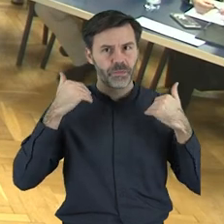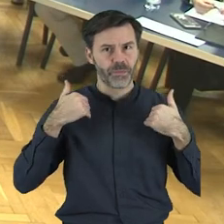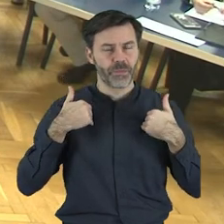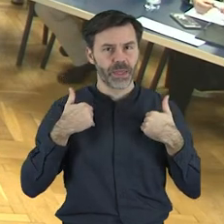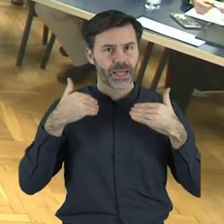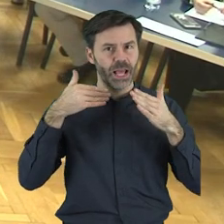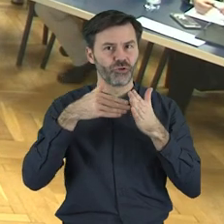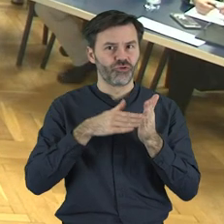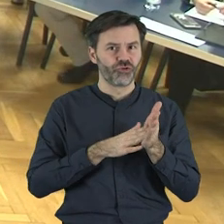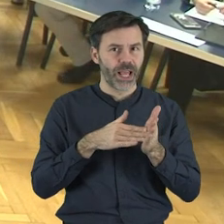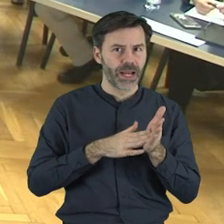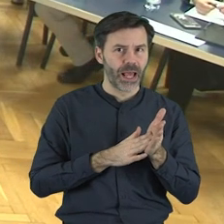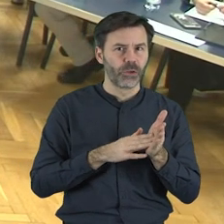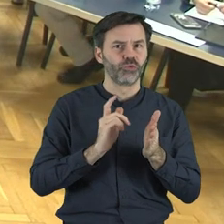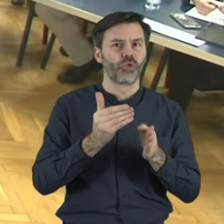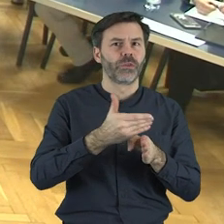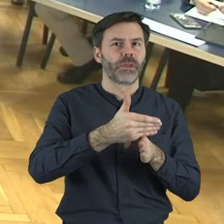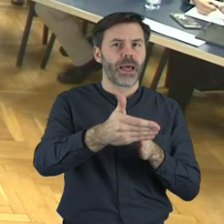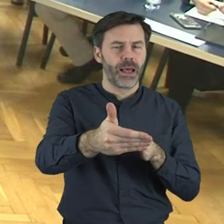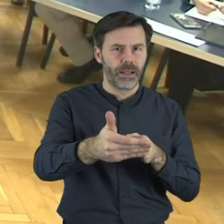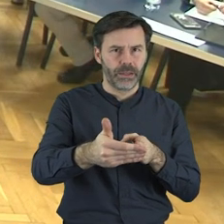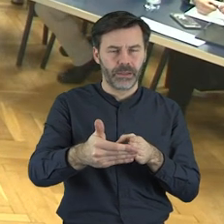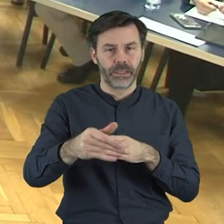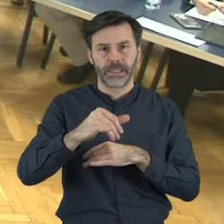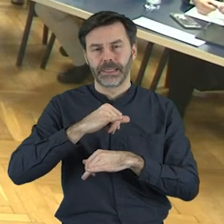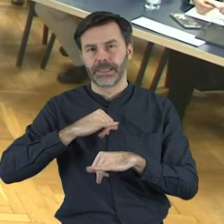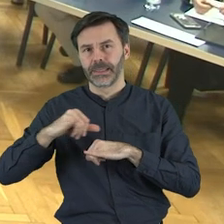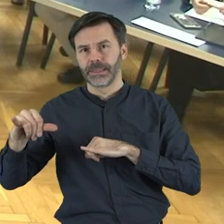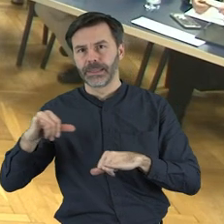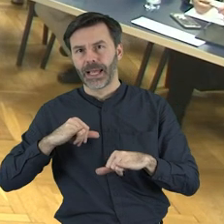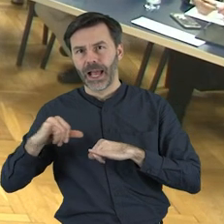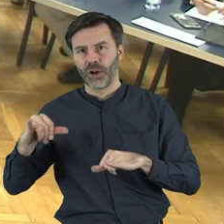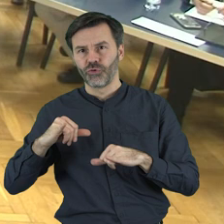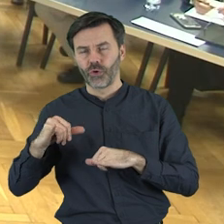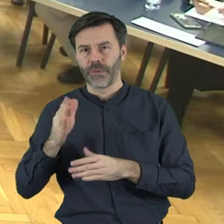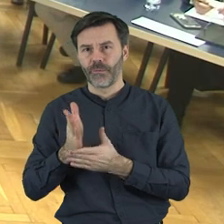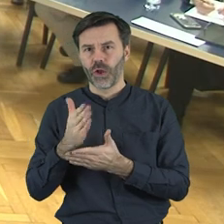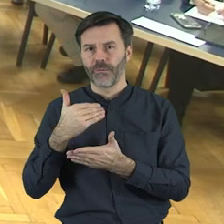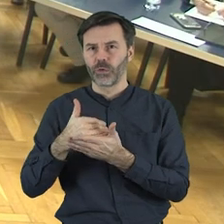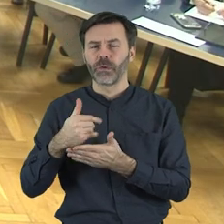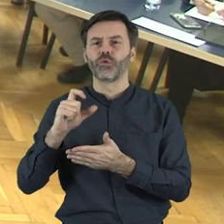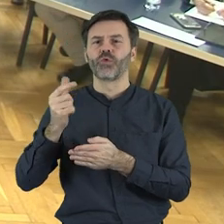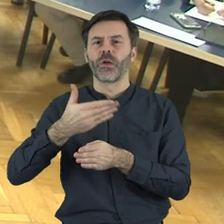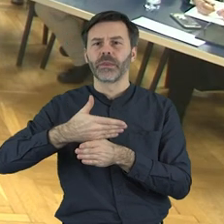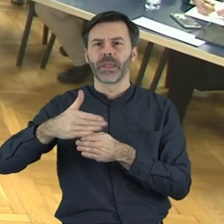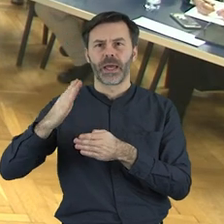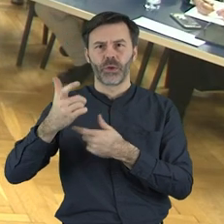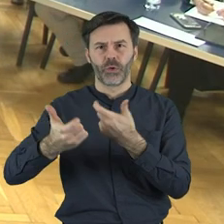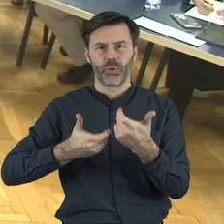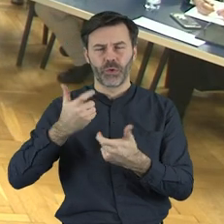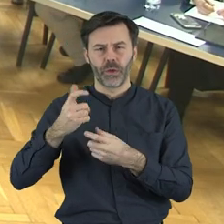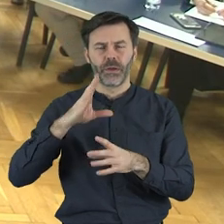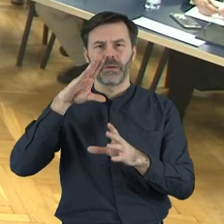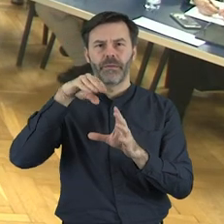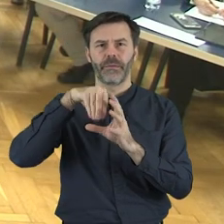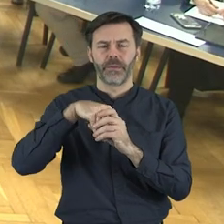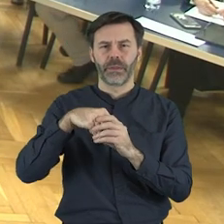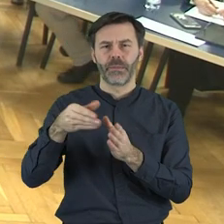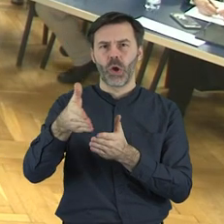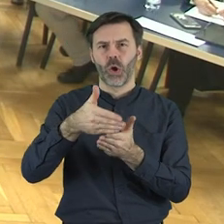o kontynuowanie działalności w obszarze kardiologii interwencyjnej i sposób